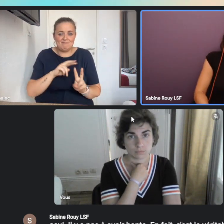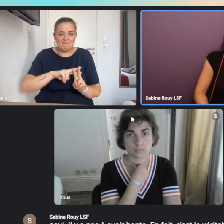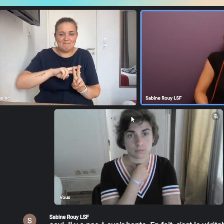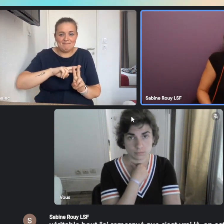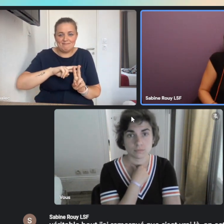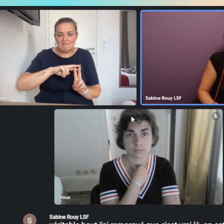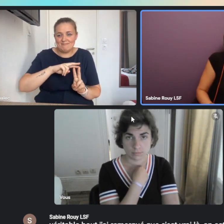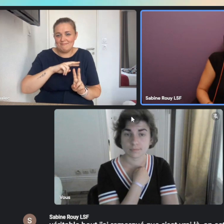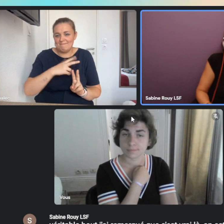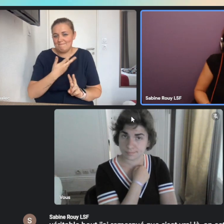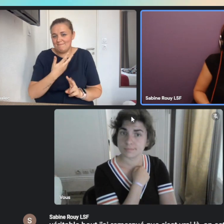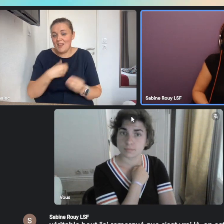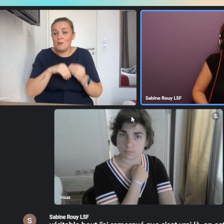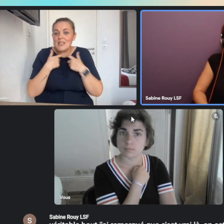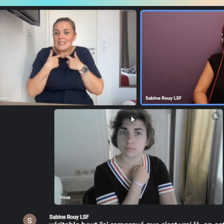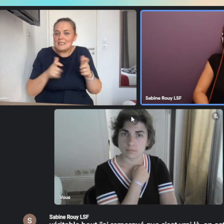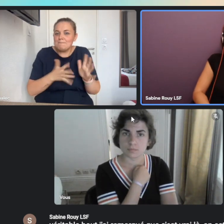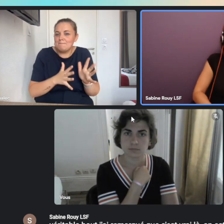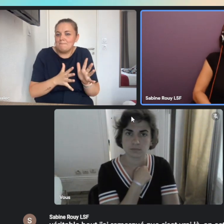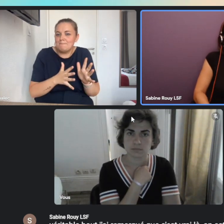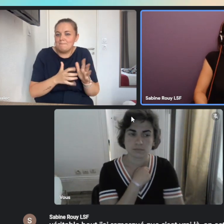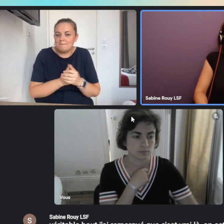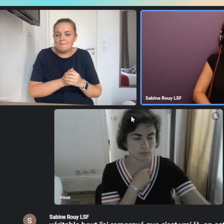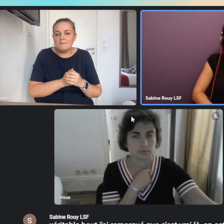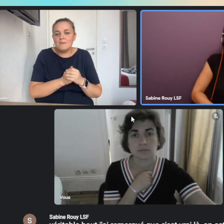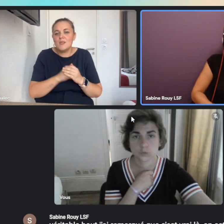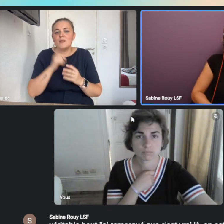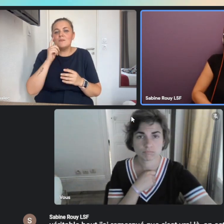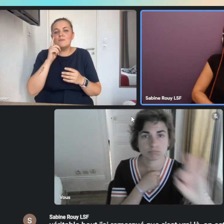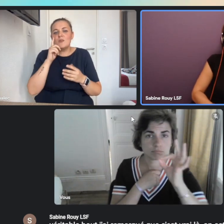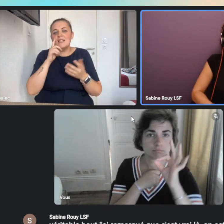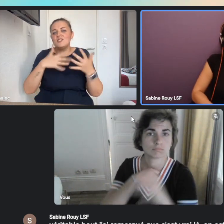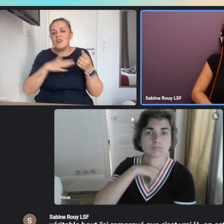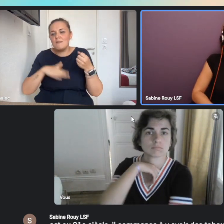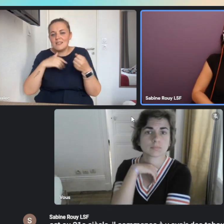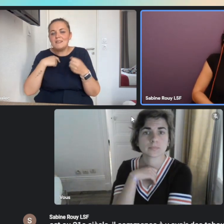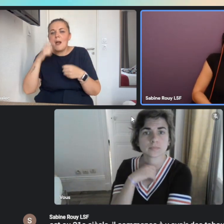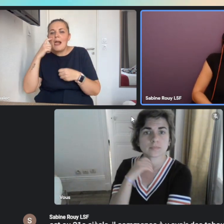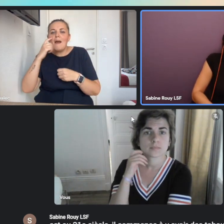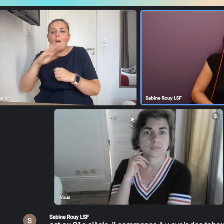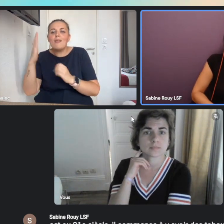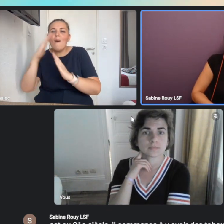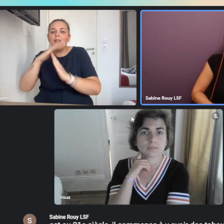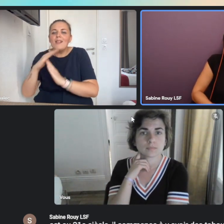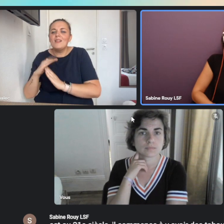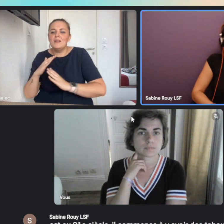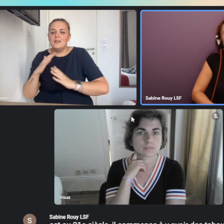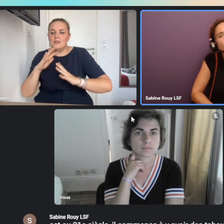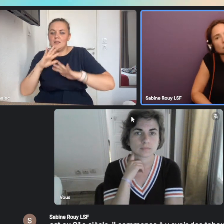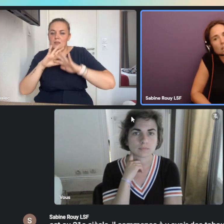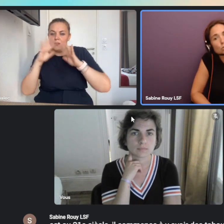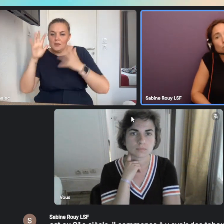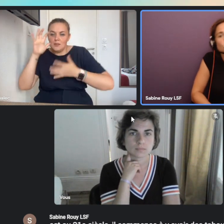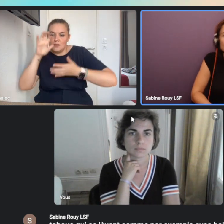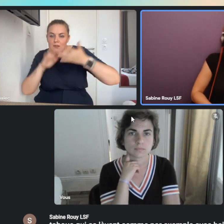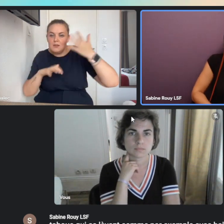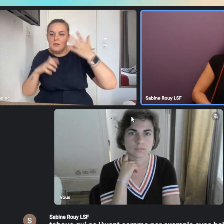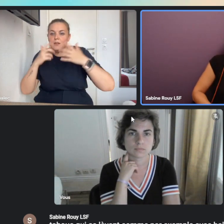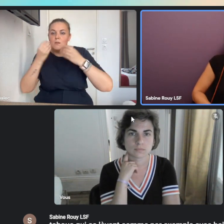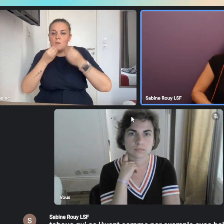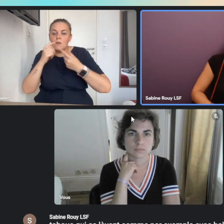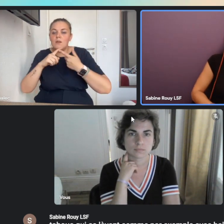justement, mettre un hashtag TCA dans ce même, lot et du coup en langue des signes. J'ai essayé de regarder justement